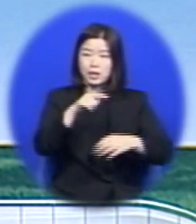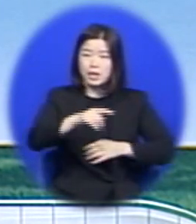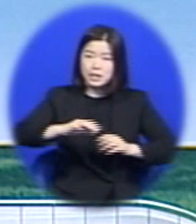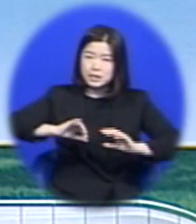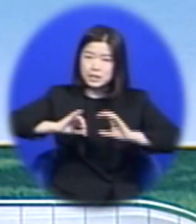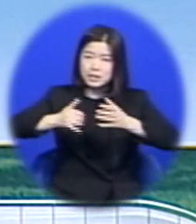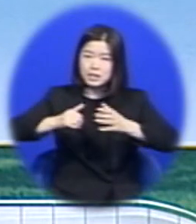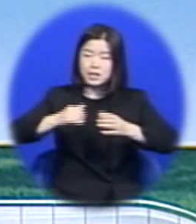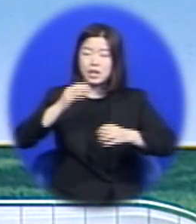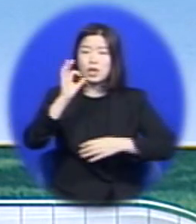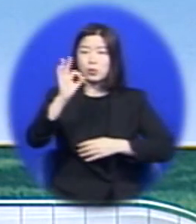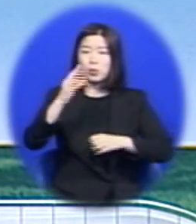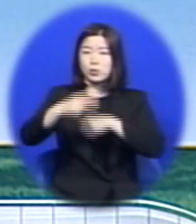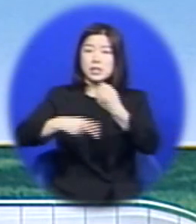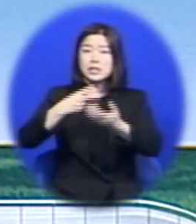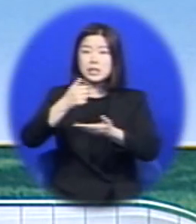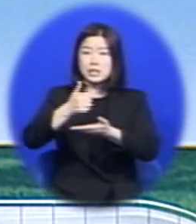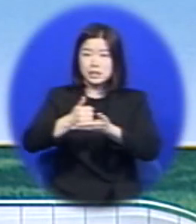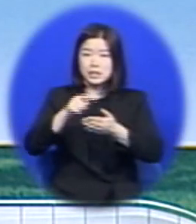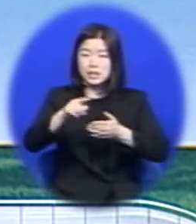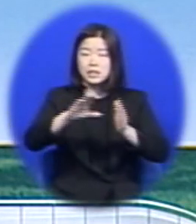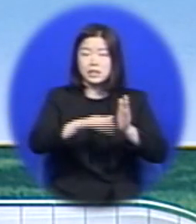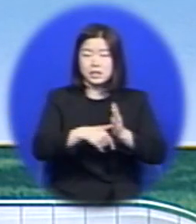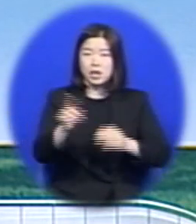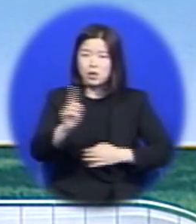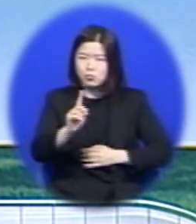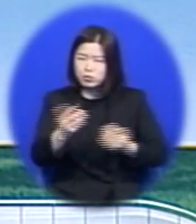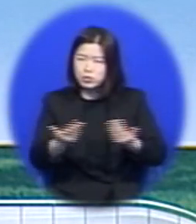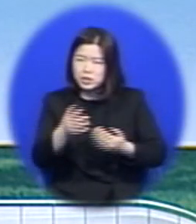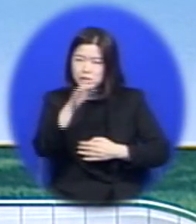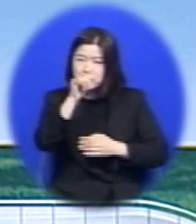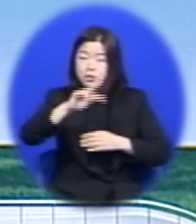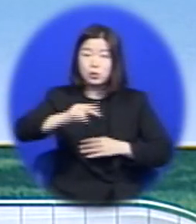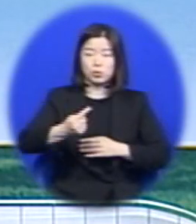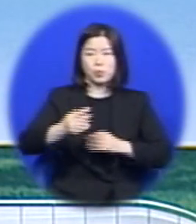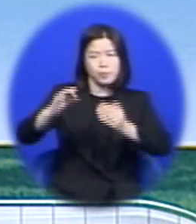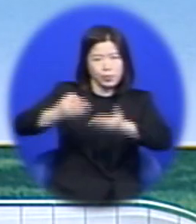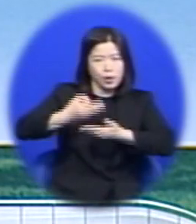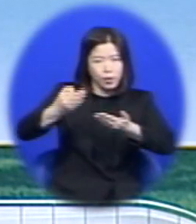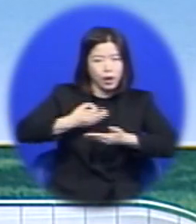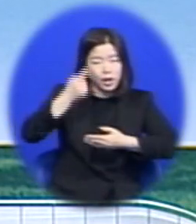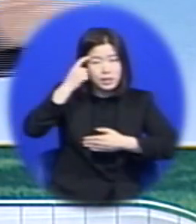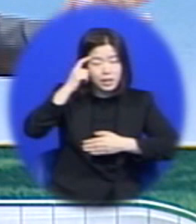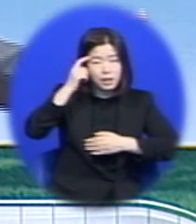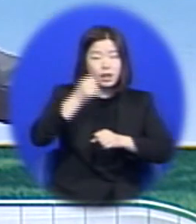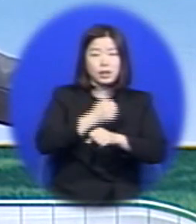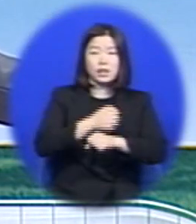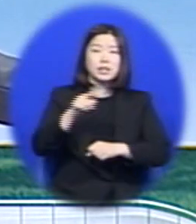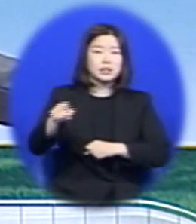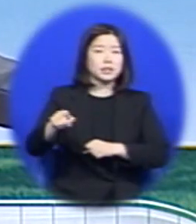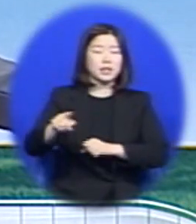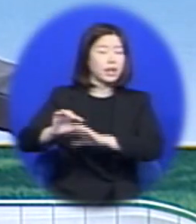세상이 돈이 신인 지금 이 시대에 무슨 일이 있어도 하여튼 돈은 벌어야 된다고 생각하는 시대에 그게